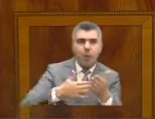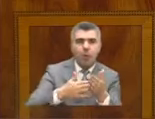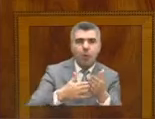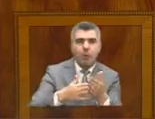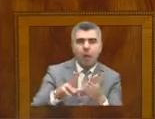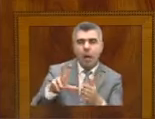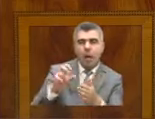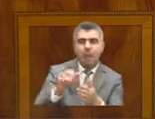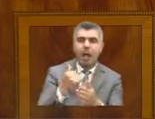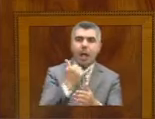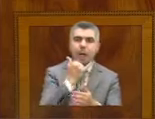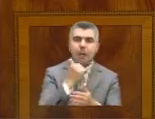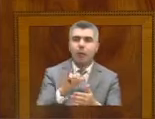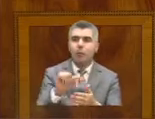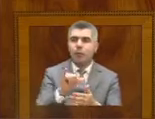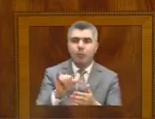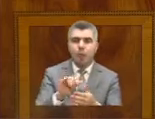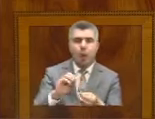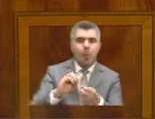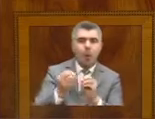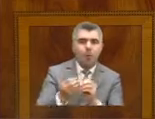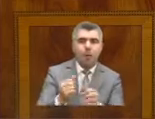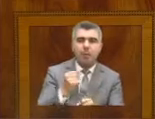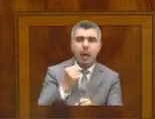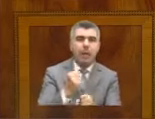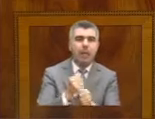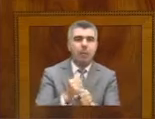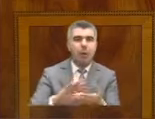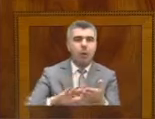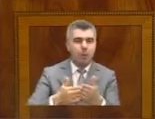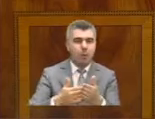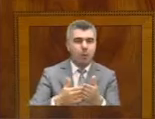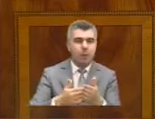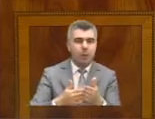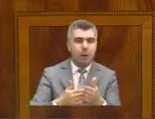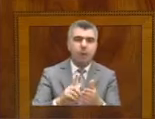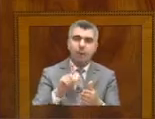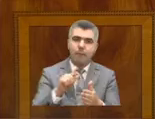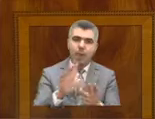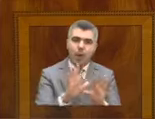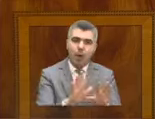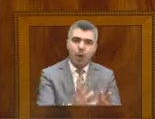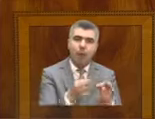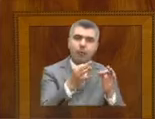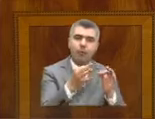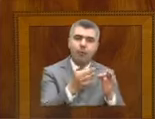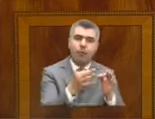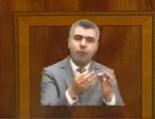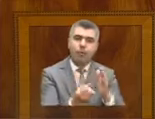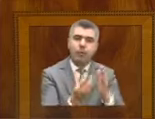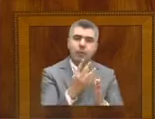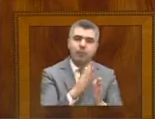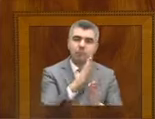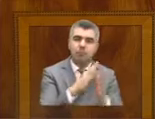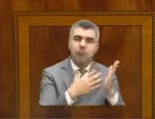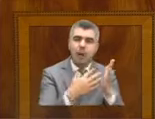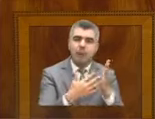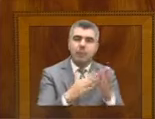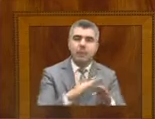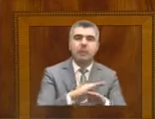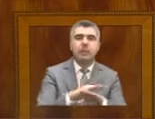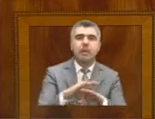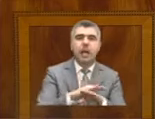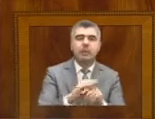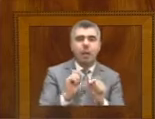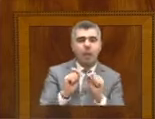الشغل وإشكالية التشغيل عموما، وذلك من أجل الخروج بخطاطة سياسية واقعية